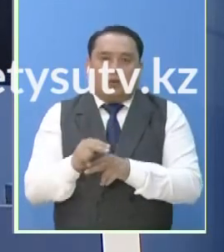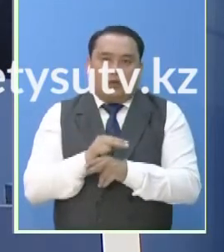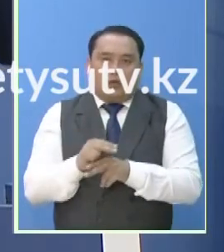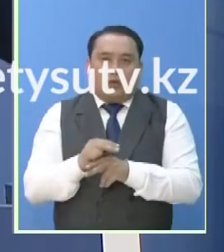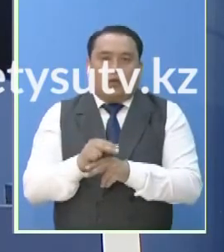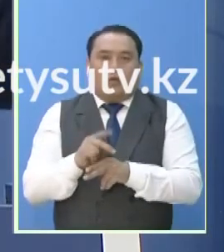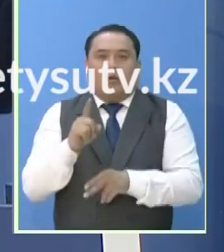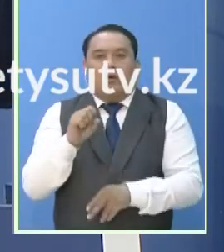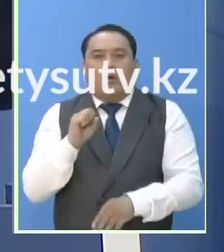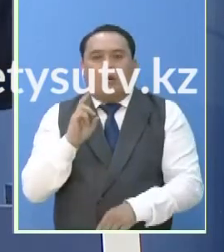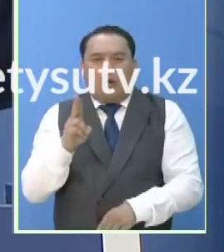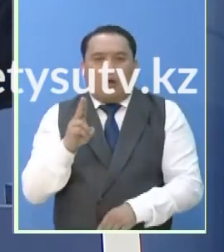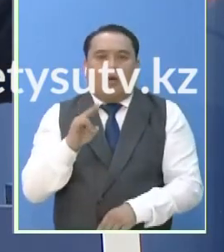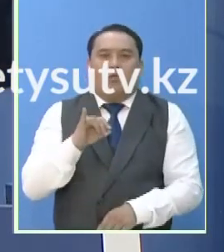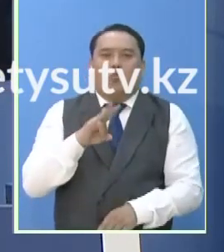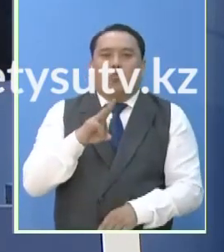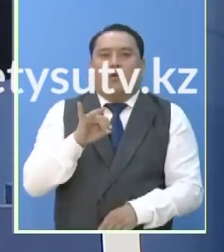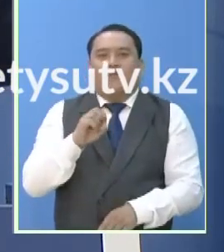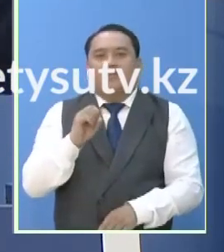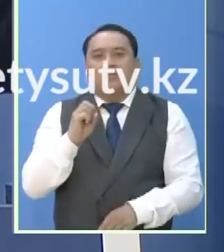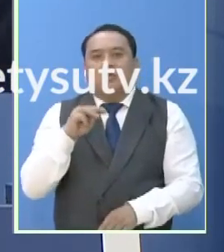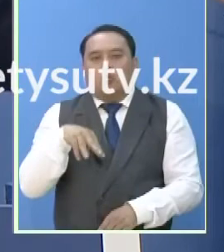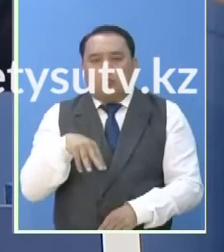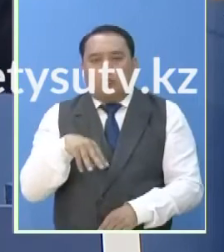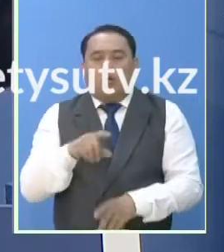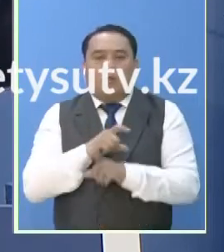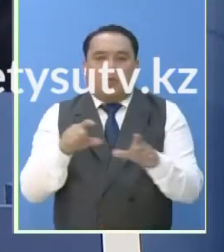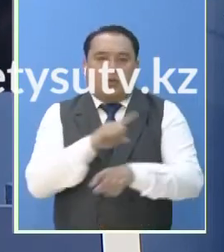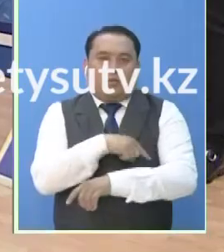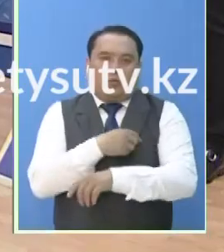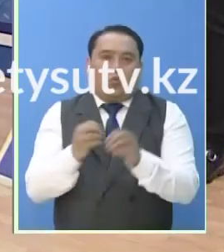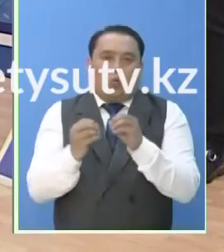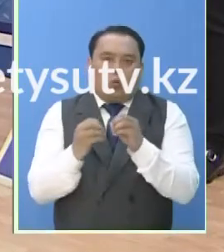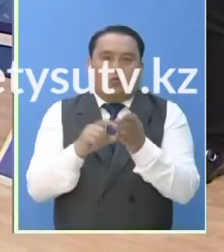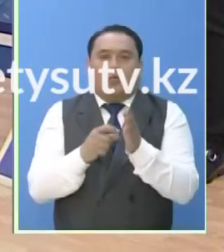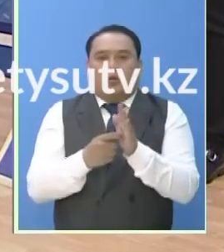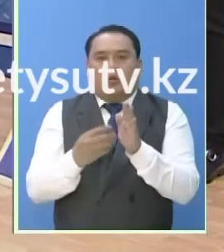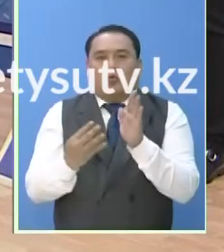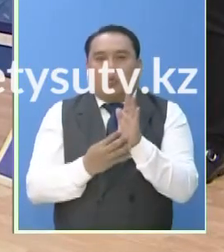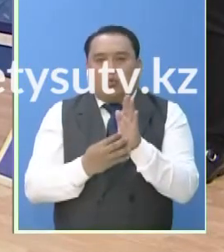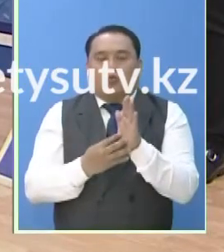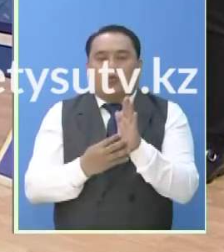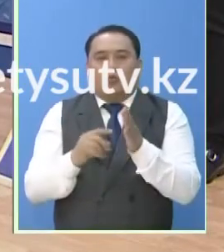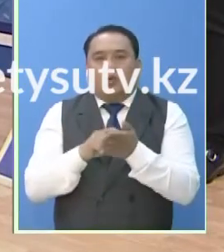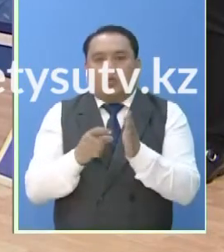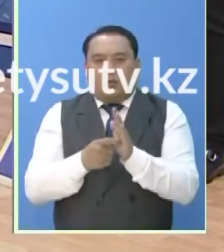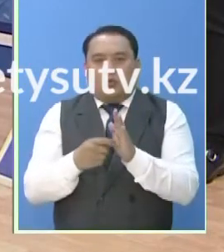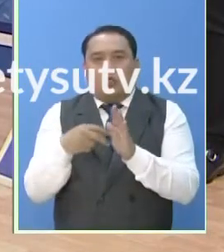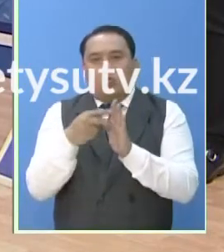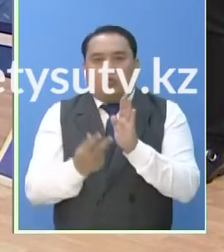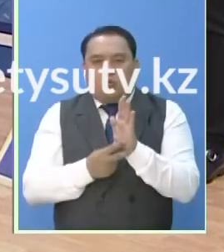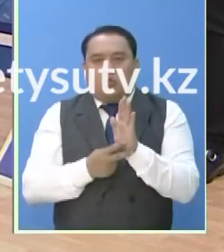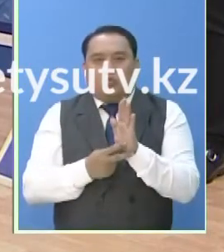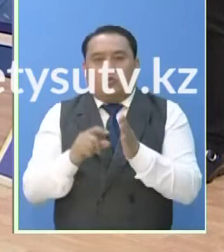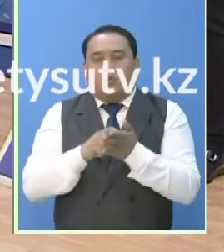деген емхана, Нұравицено емханасы, одан кейін мектептердің ішінде ашылған бізде 10-шы мектеп, 9-шы мектеп, 9-шы мектепте, 18-шы